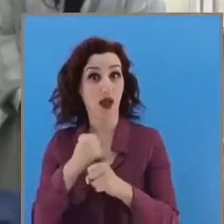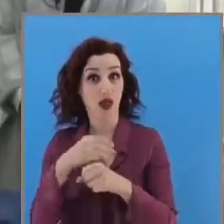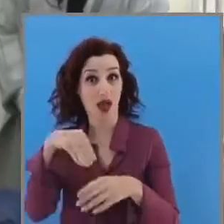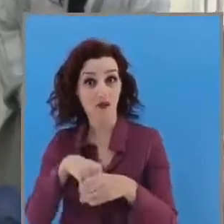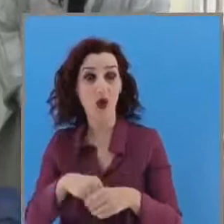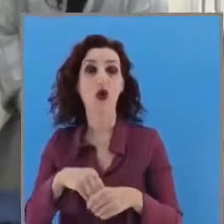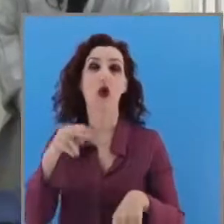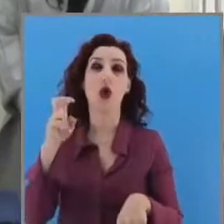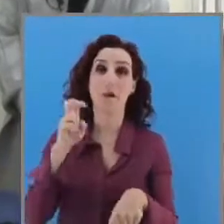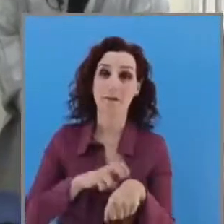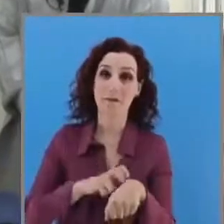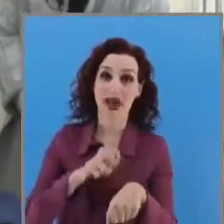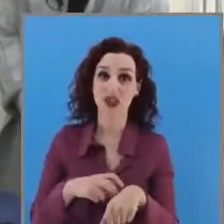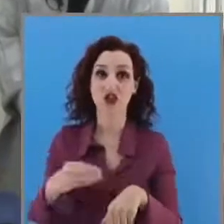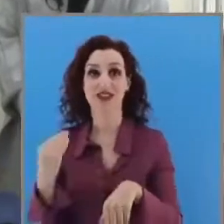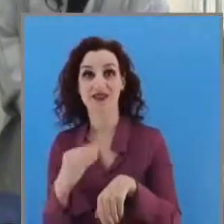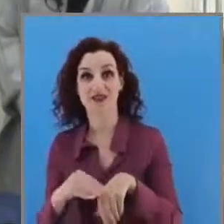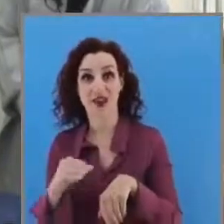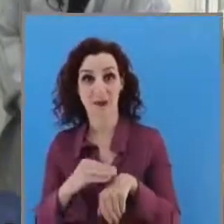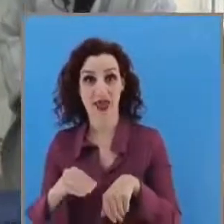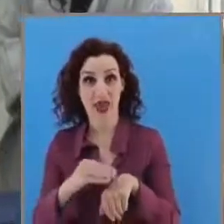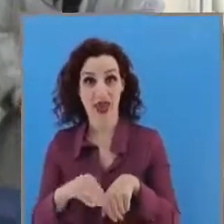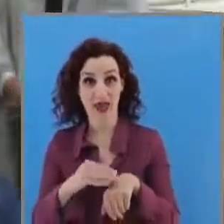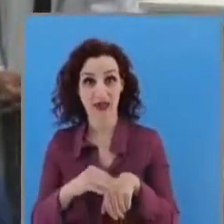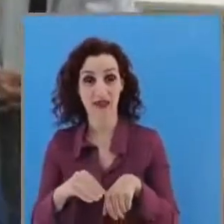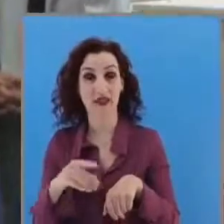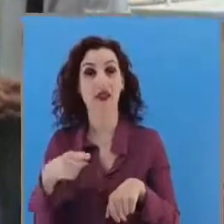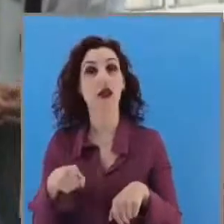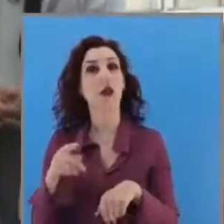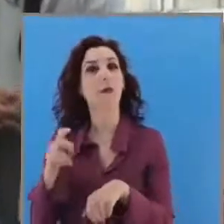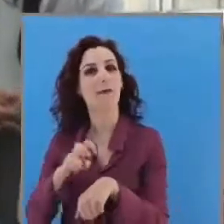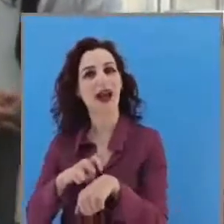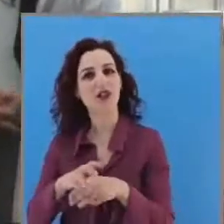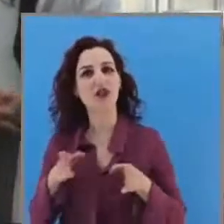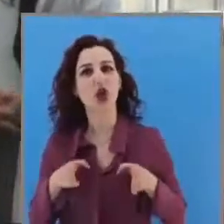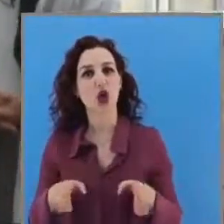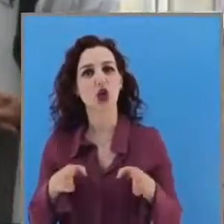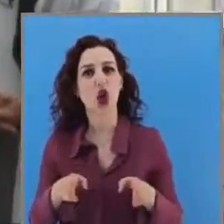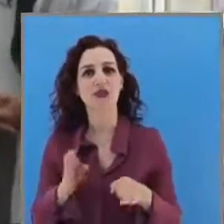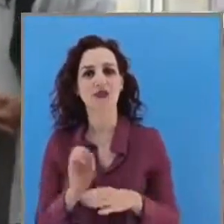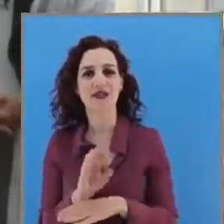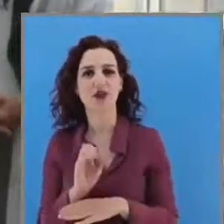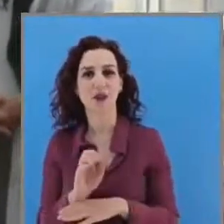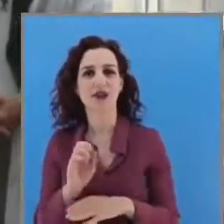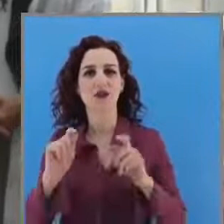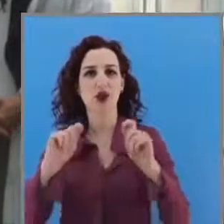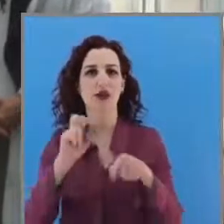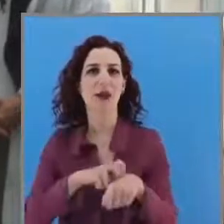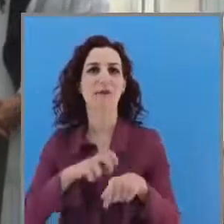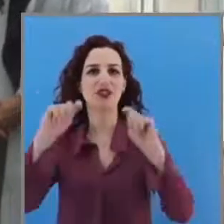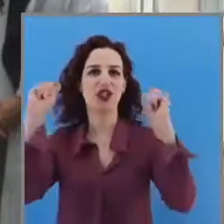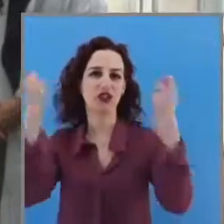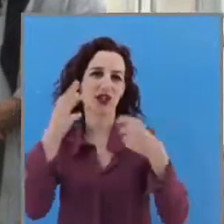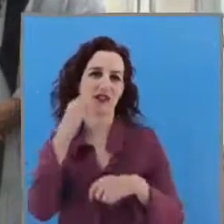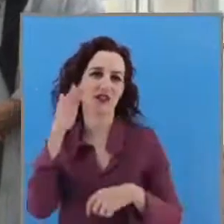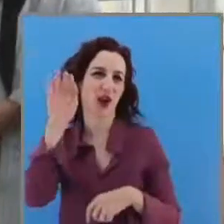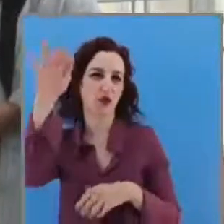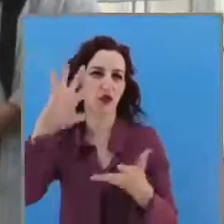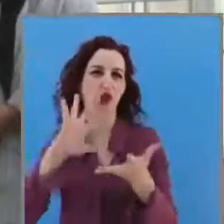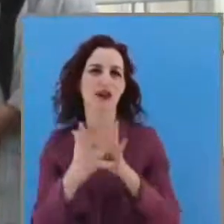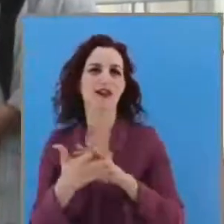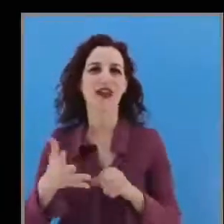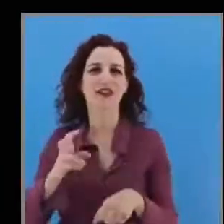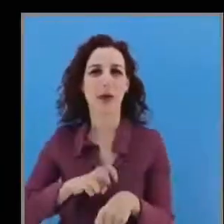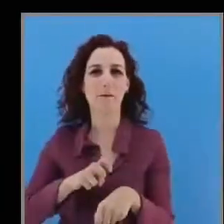infermieri, sono medici dei corsi di formazione di medicina generale anche, per cui i futuri medici di famiglia che andranno